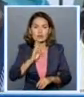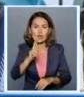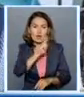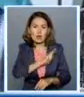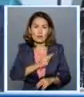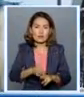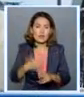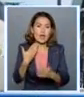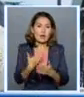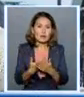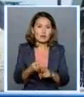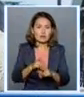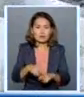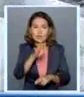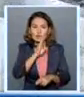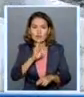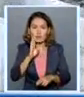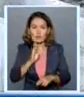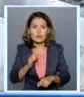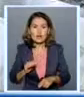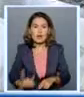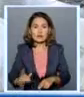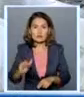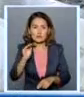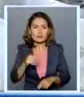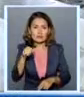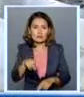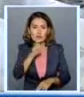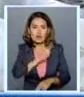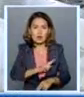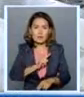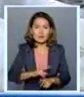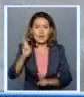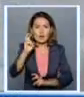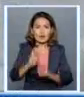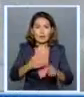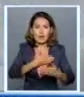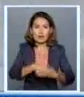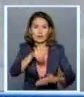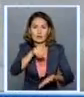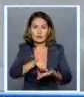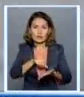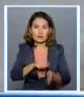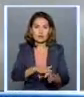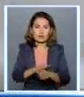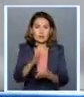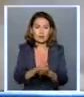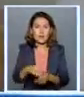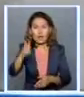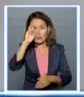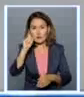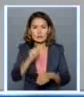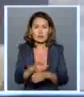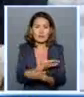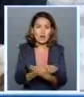айналып отыр. Мәселен, Рабжамал Айтқұлова мұнда жастайынан жұмыс істейді. Қазір ол басқа жұмысшылармен бірге мемлекеттік тапсырыс арқылы арнайы киімдер